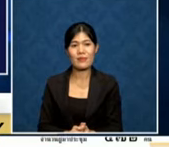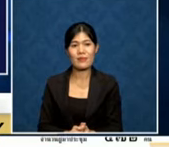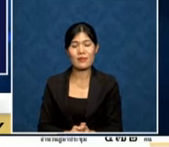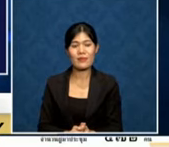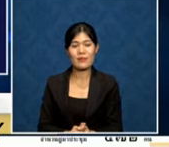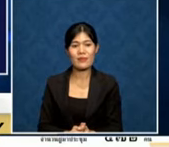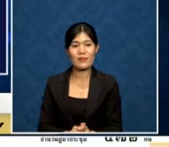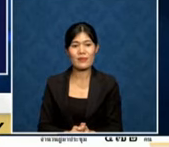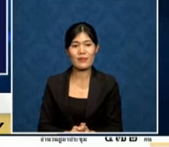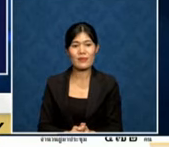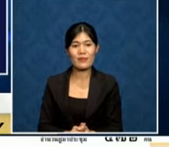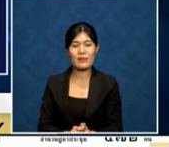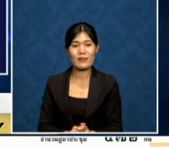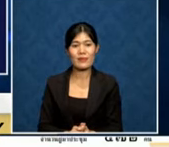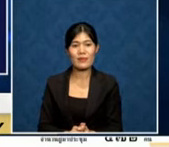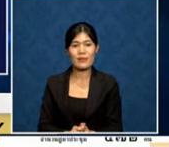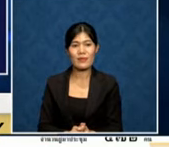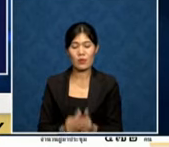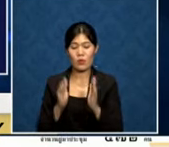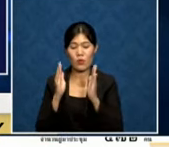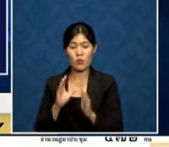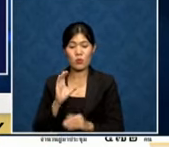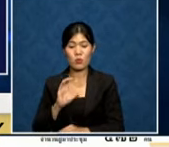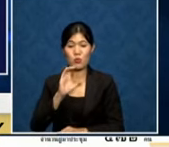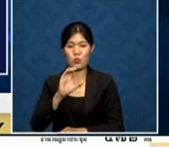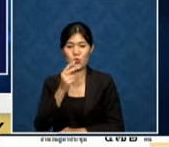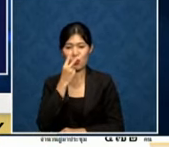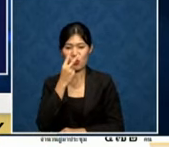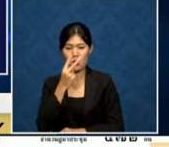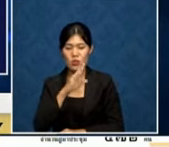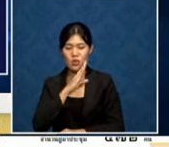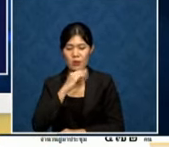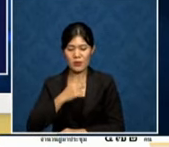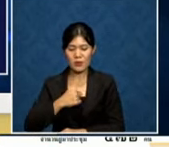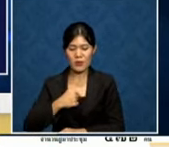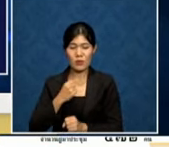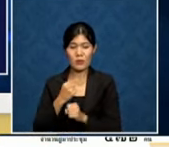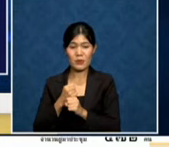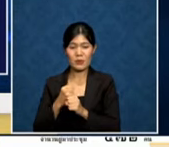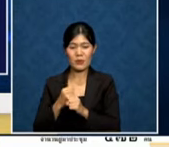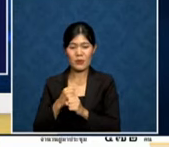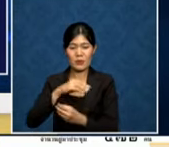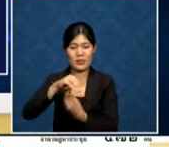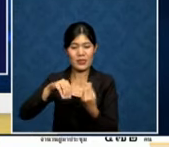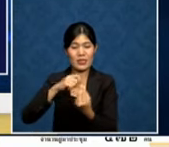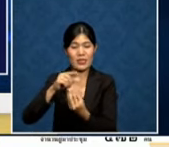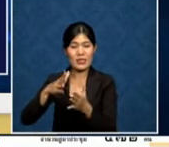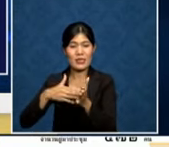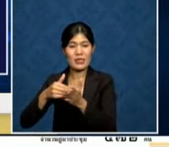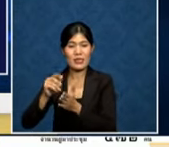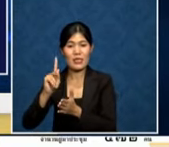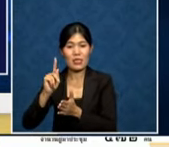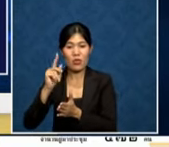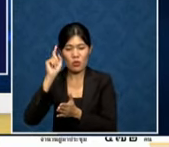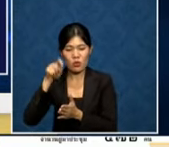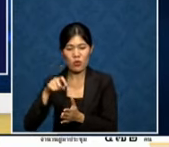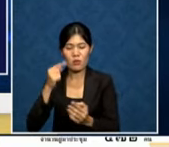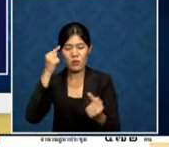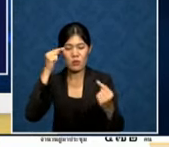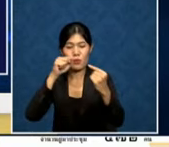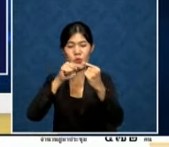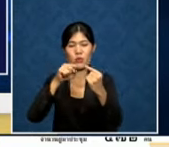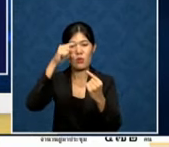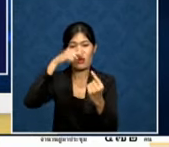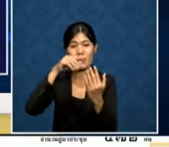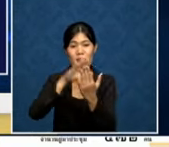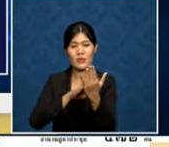ลงทุนจะดูถ้าเราบอกเรากำลังบอกว่าเรากำลังสร้างเศรษฐกิจสีเขียวเนี่ยเดูกันที่เป้าหมายของประเทศครับประเทศ